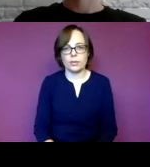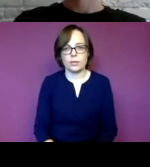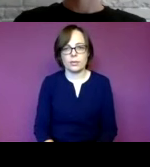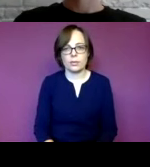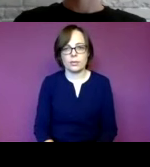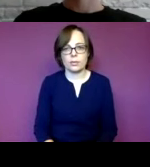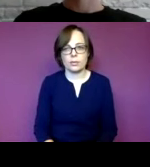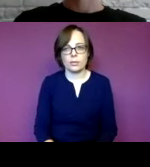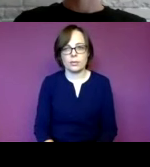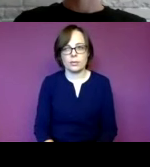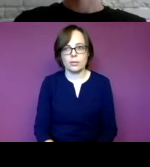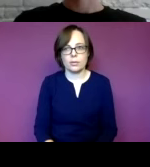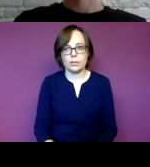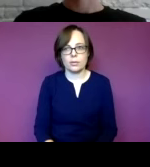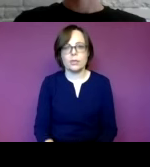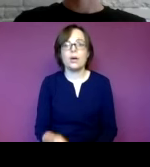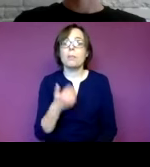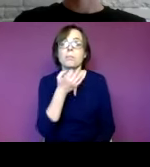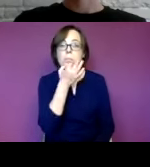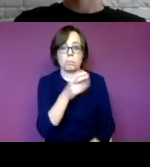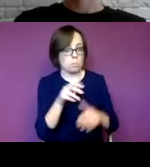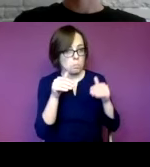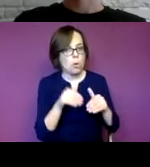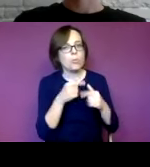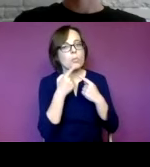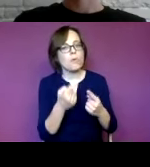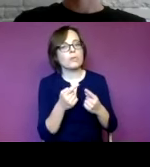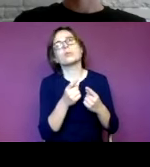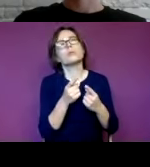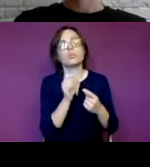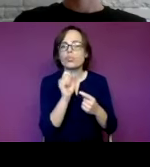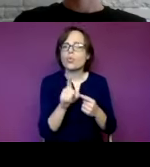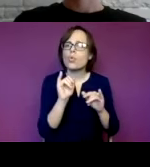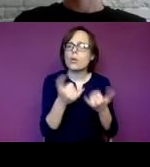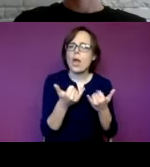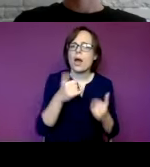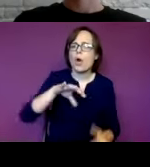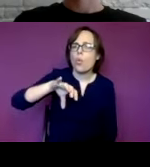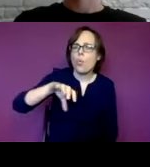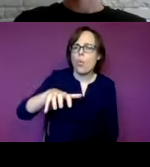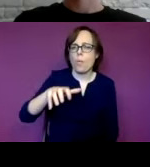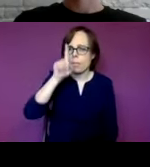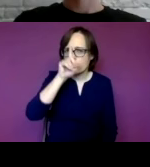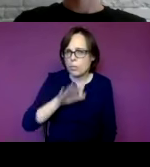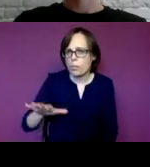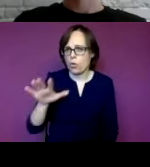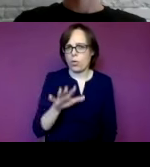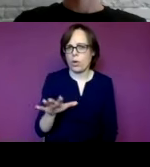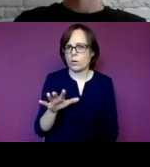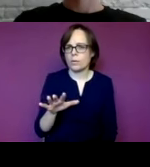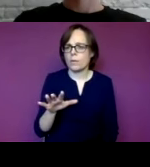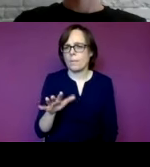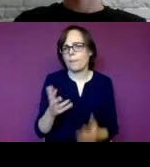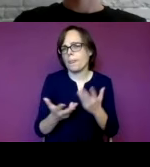Czy można powiedzieć, że są jakieś grupy społeczne, czy pani jest na przykład w stanie to zdefiniować, które mają jakieś, mamy